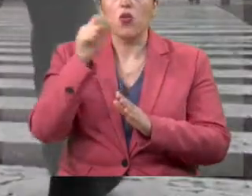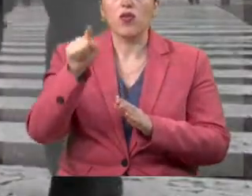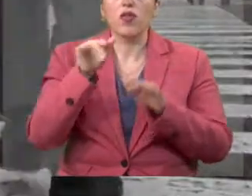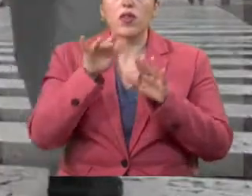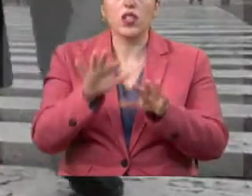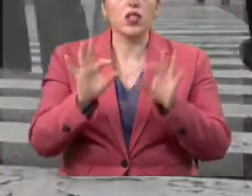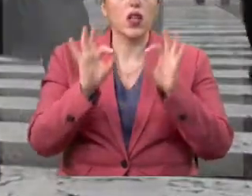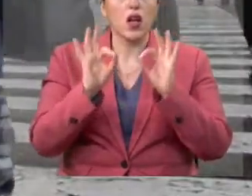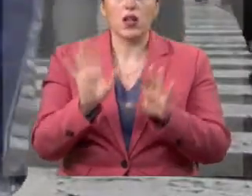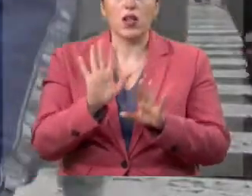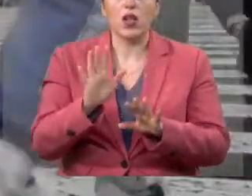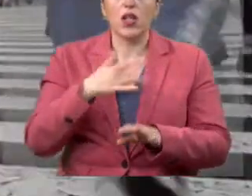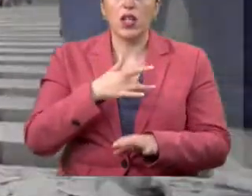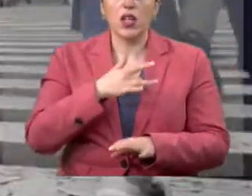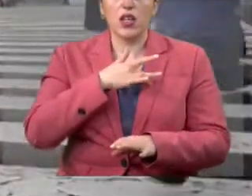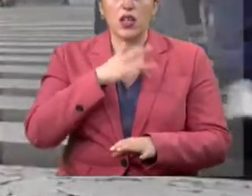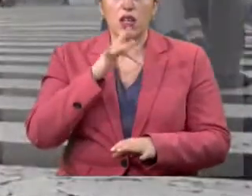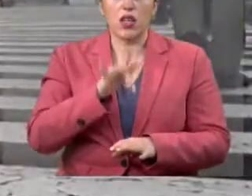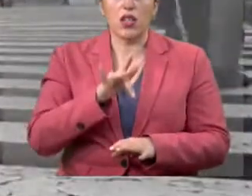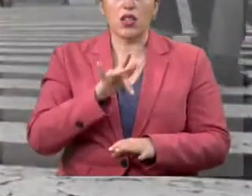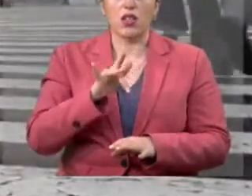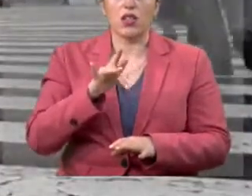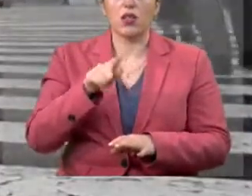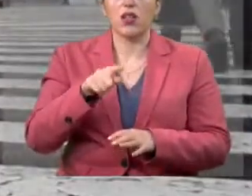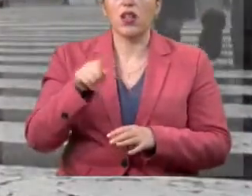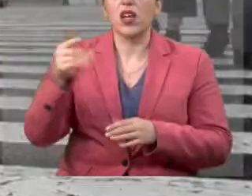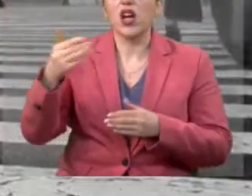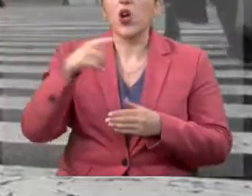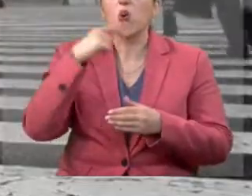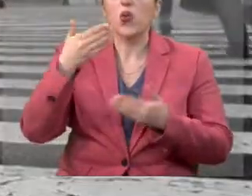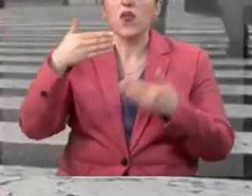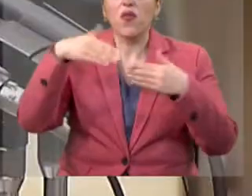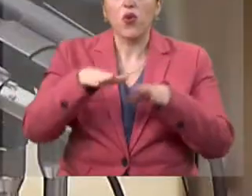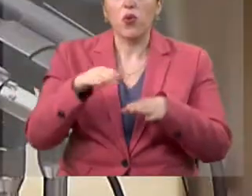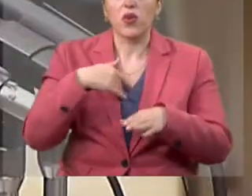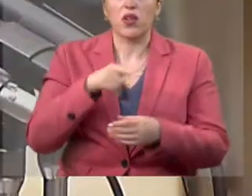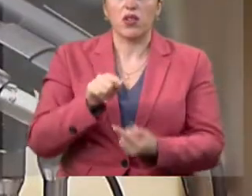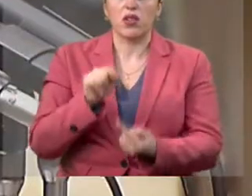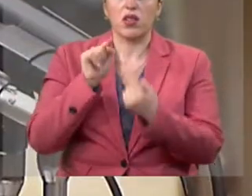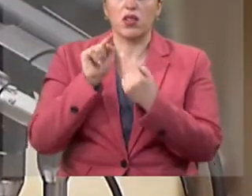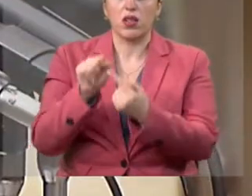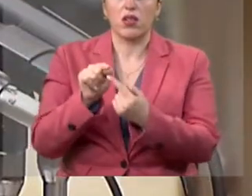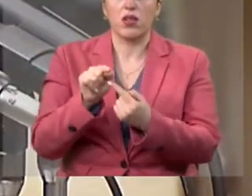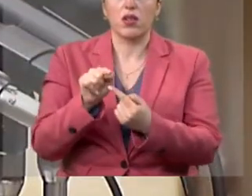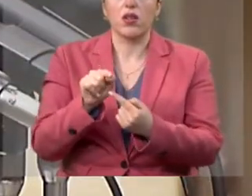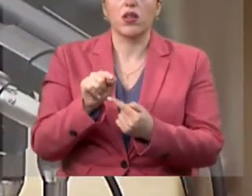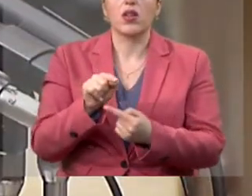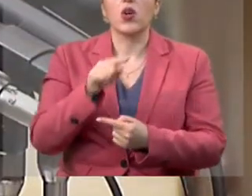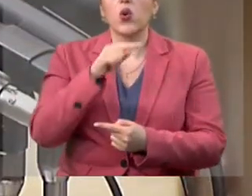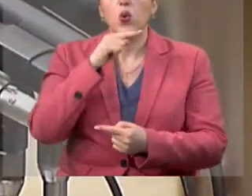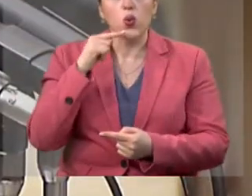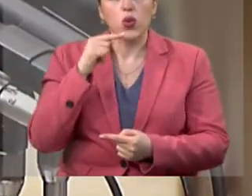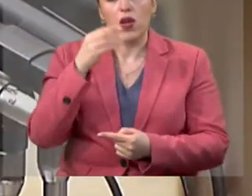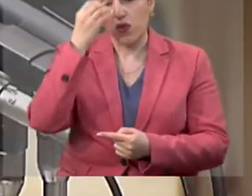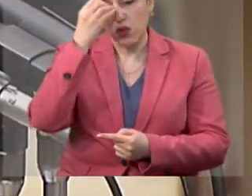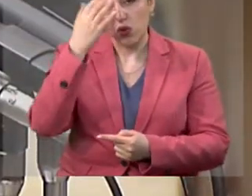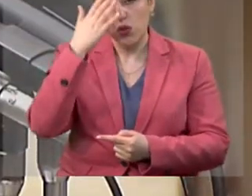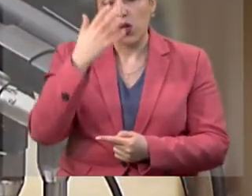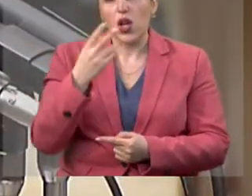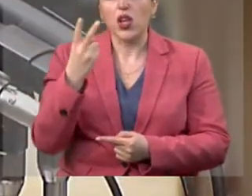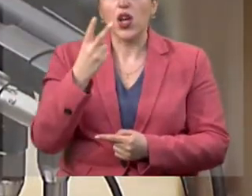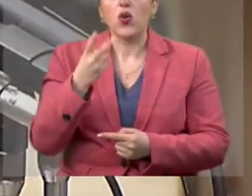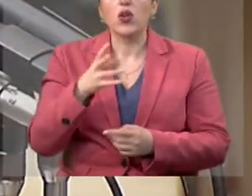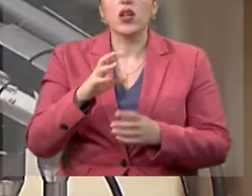քայլի է դիմում։ Մենք խստորեն դատապարտում ենք Ռուսաստանի այդ որոշումը, հայտարարել է Ֆումիո Կիշիդան։ Ռուսաստանը և Ճապոնիան